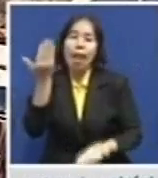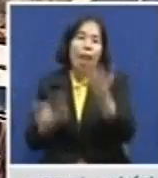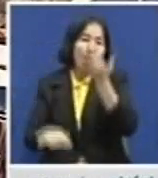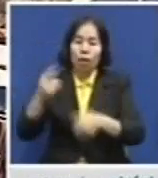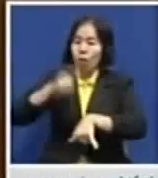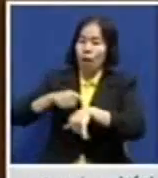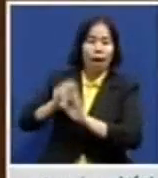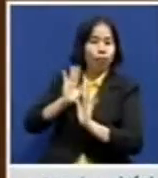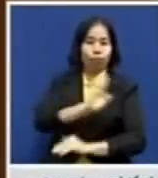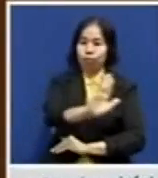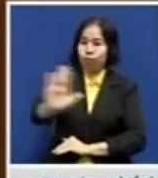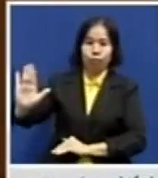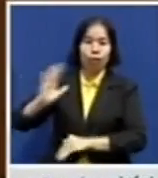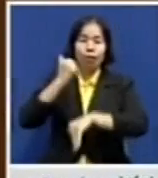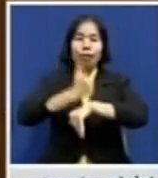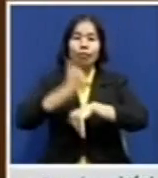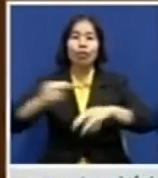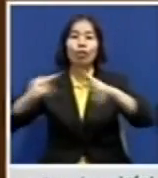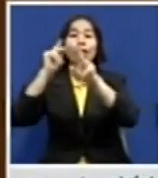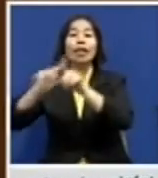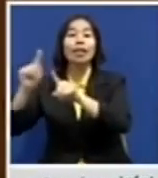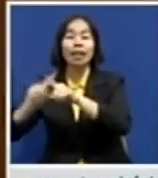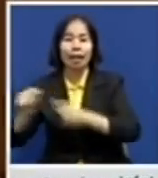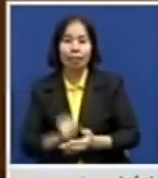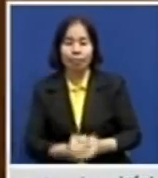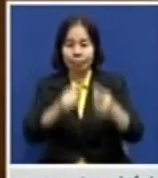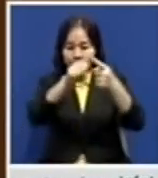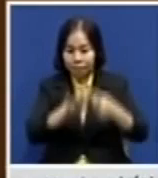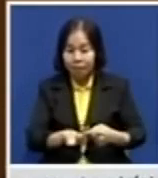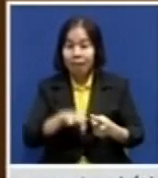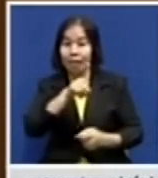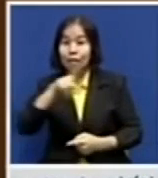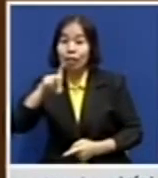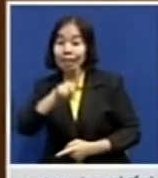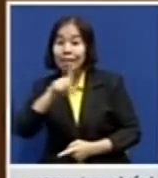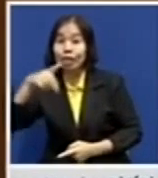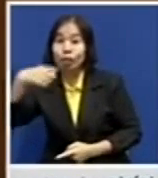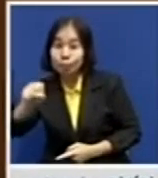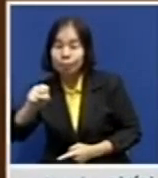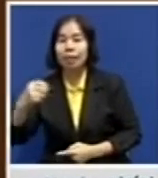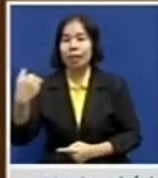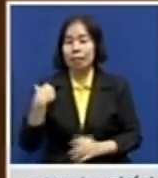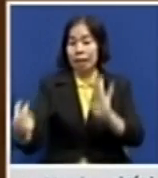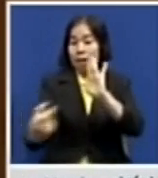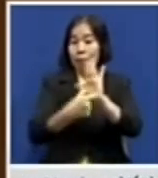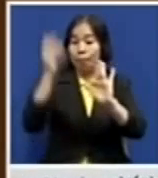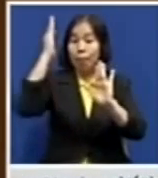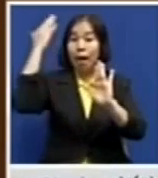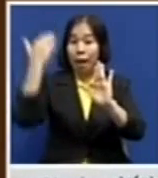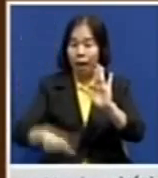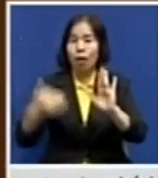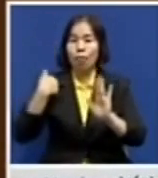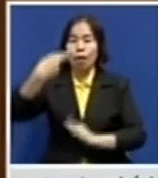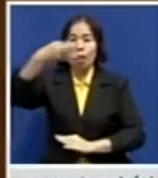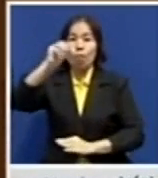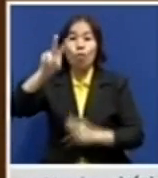ครับข้อที่110การอภิปรายนั้นนอกจากกำหนดไว้ในหมวดนี้แล้วให้นำหมวด2